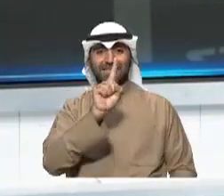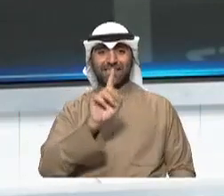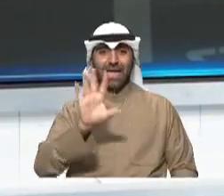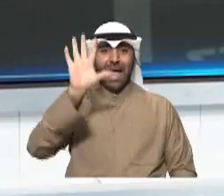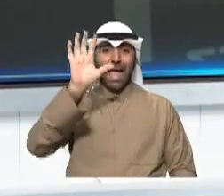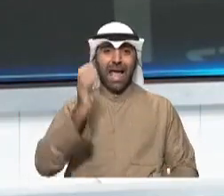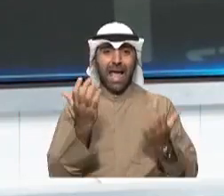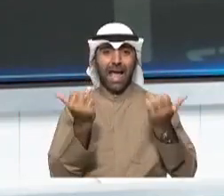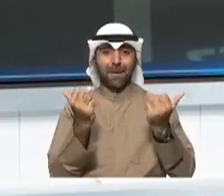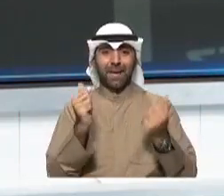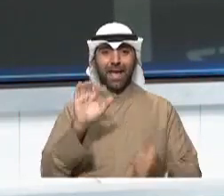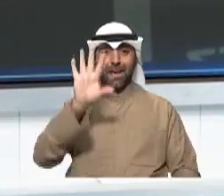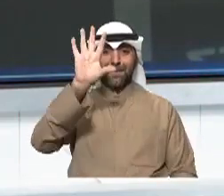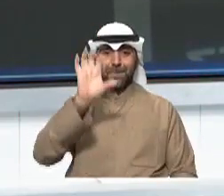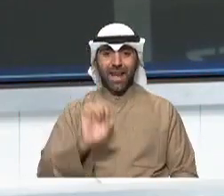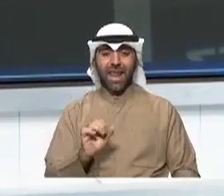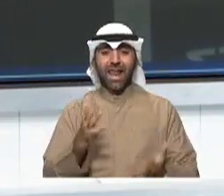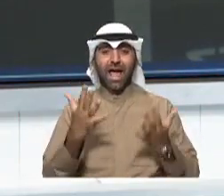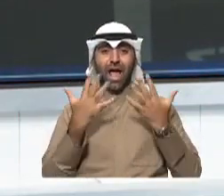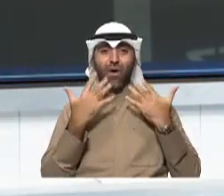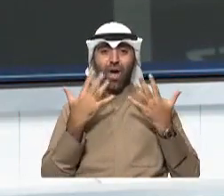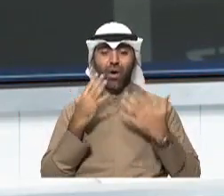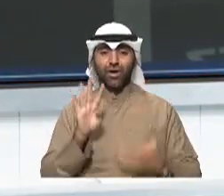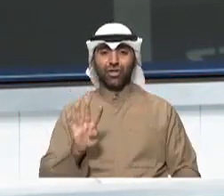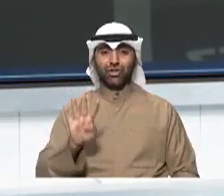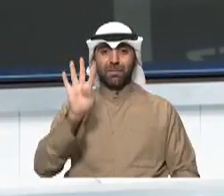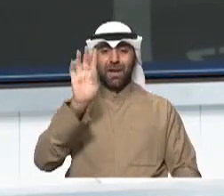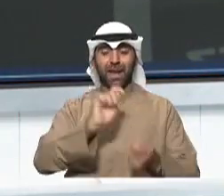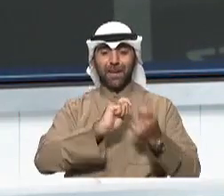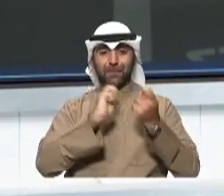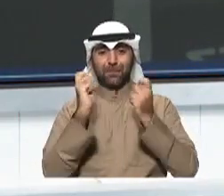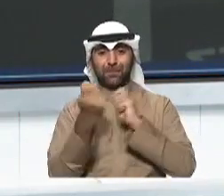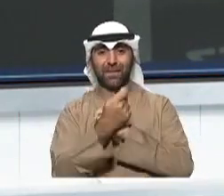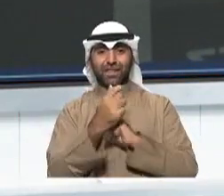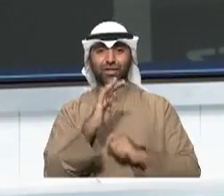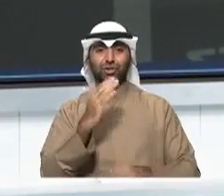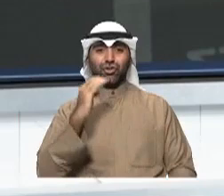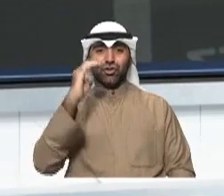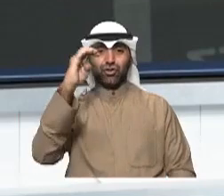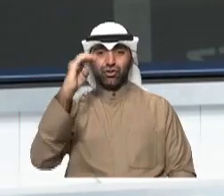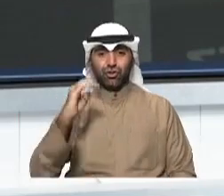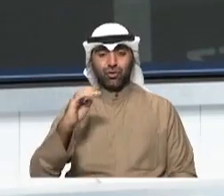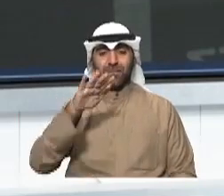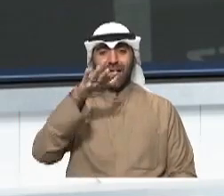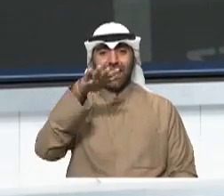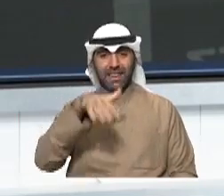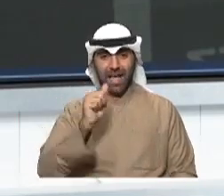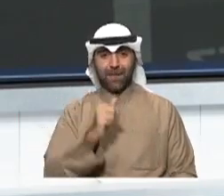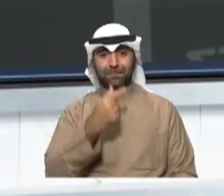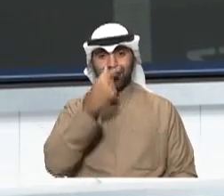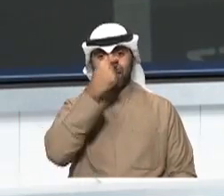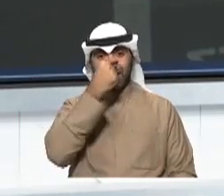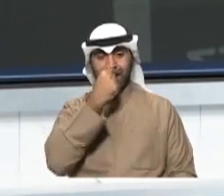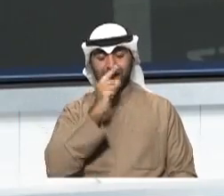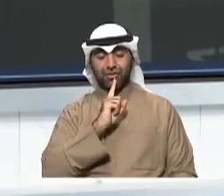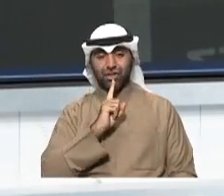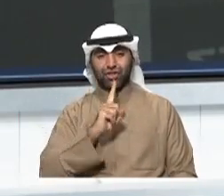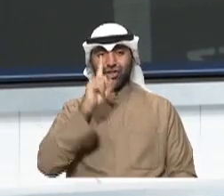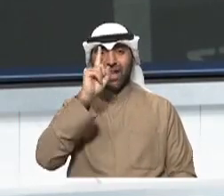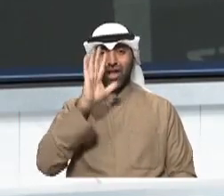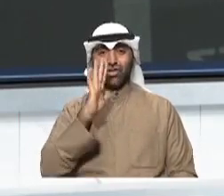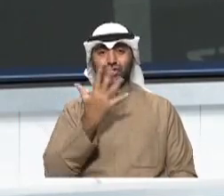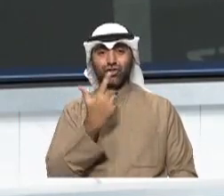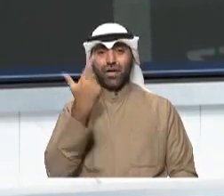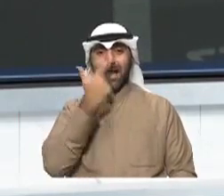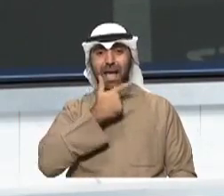إلى يوم الخميس. يوم الخميس قد راح تكون هناك زيادة في كميات السحب المتوسطة والعالية ابتداء من مساء يوم الخميس وفجر يوم